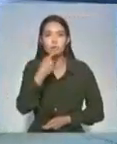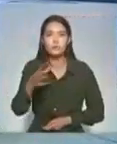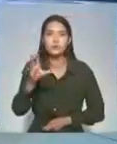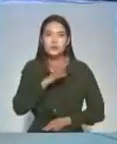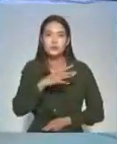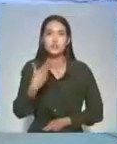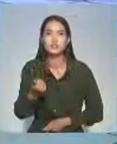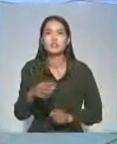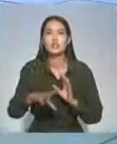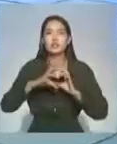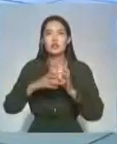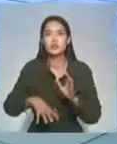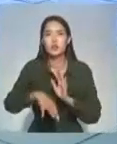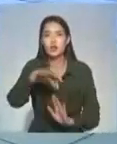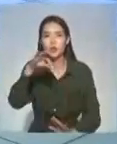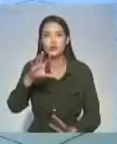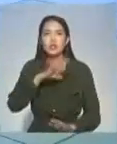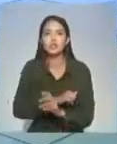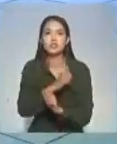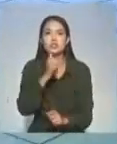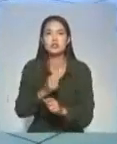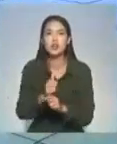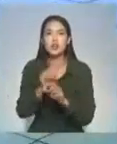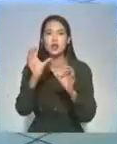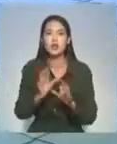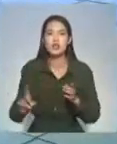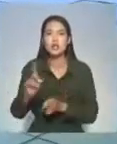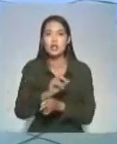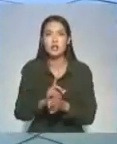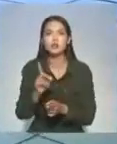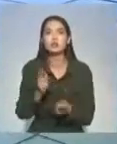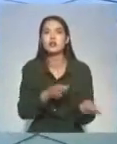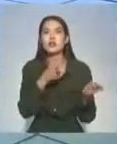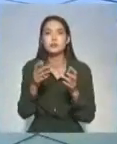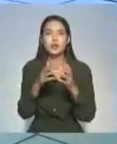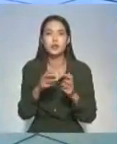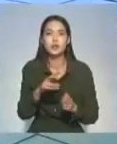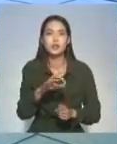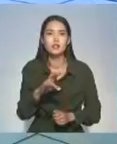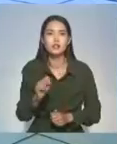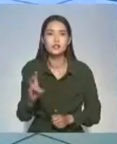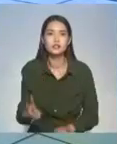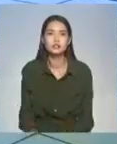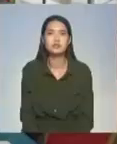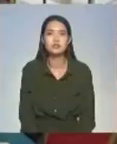всенародного голосования главный закон страны изменился на треть. К чему это привело, разбиралась Дильнас Насекенова.